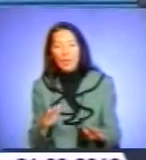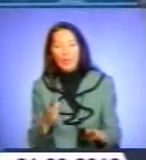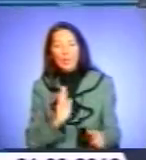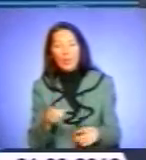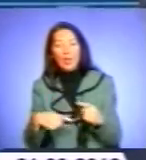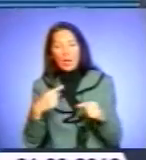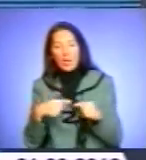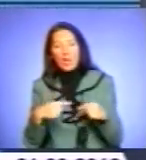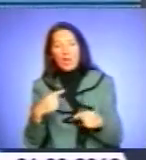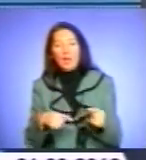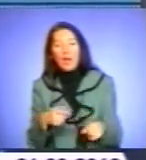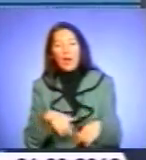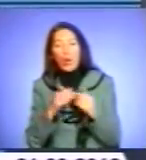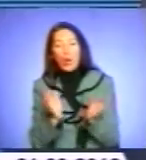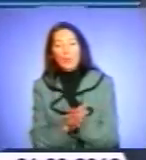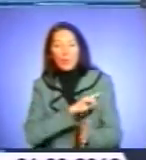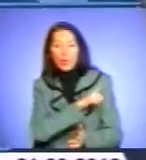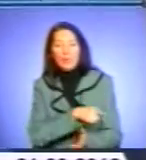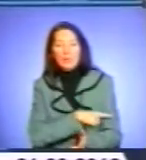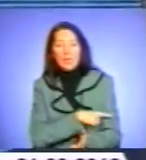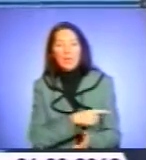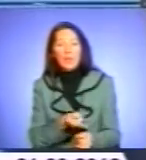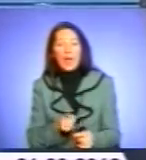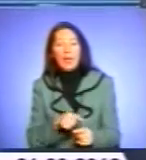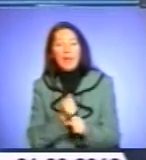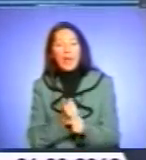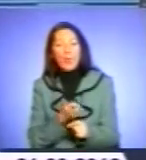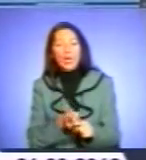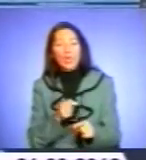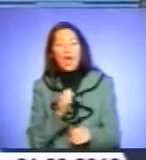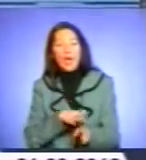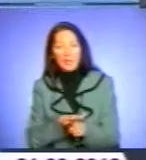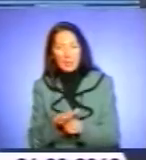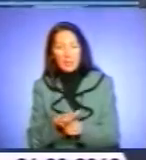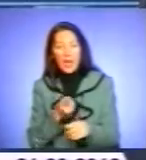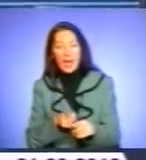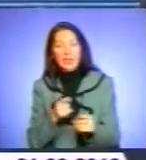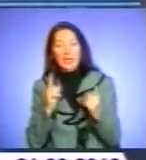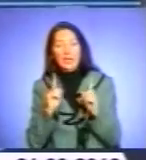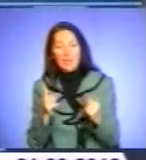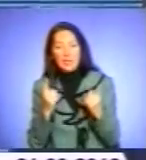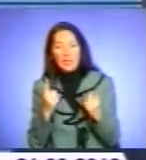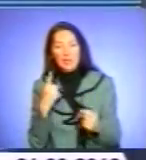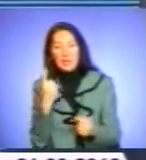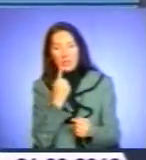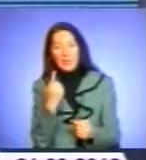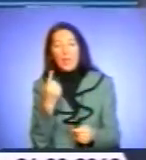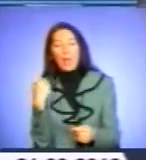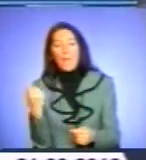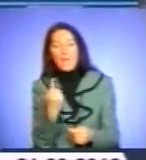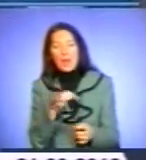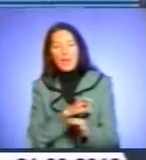общими усилиями вы правильно сегодня сказали, что вот эта работа, которая проделана, это единственный практически первый такой проект,